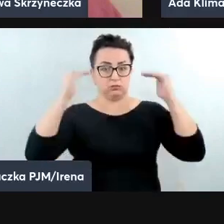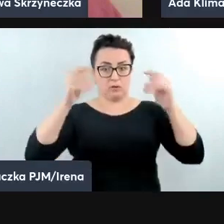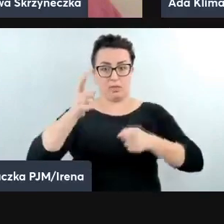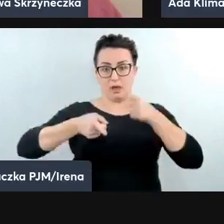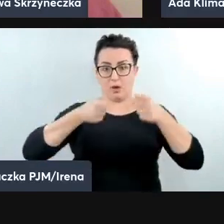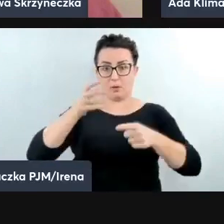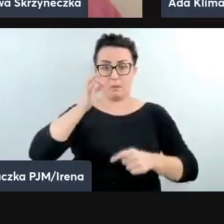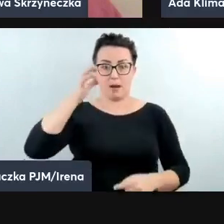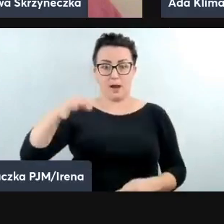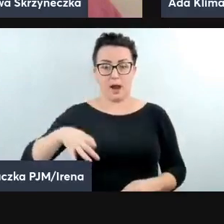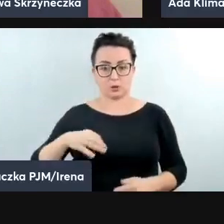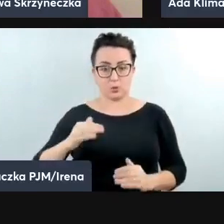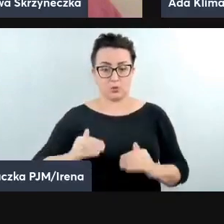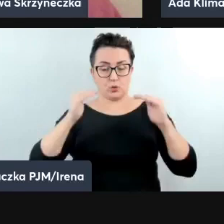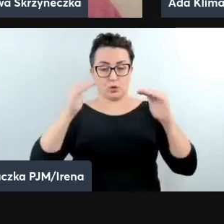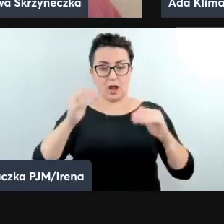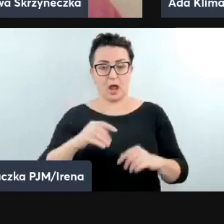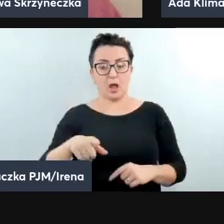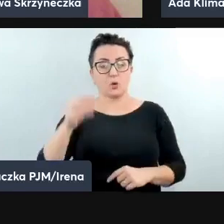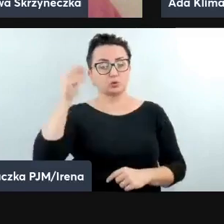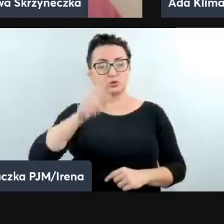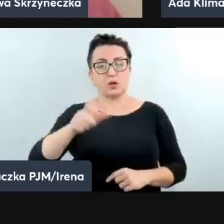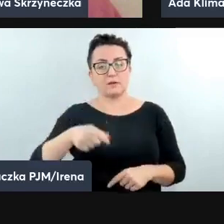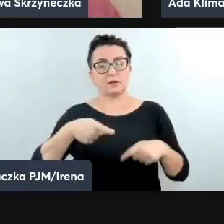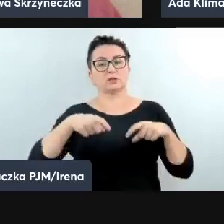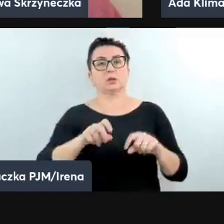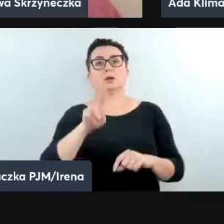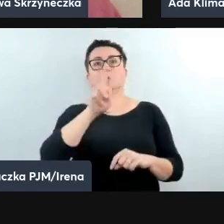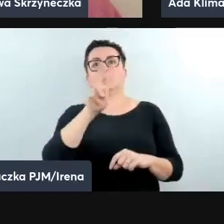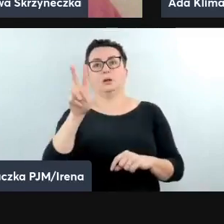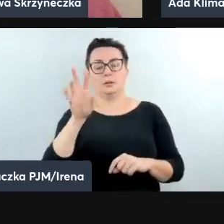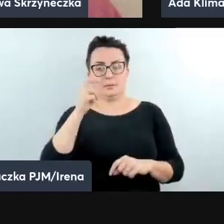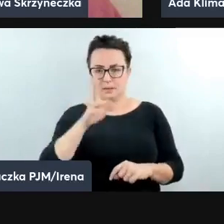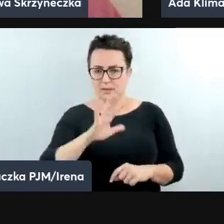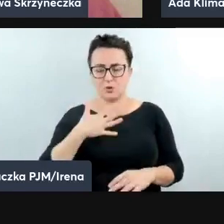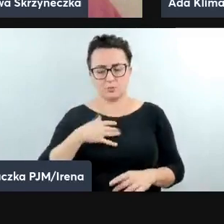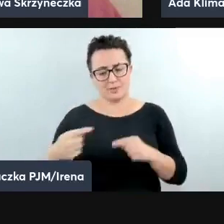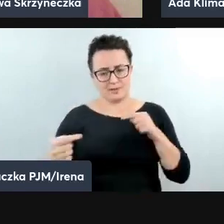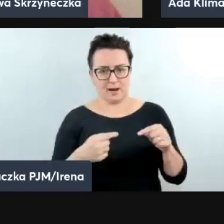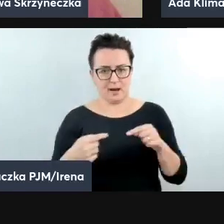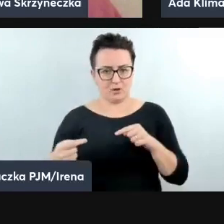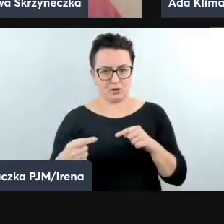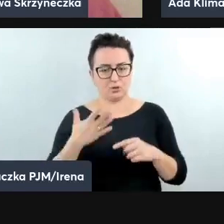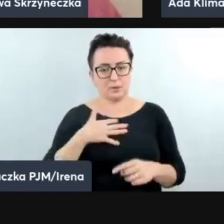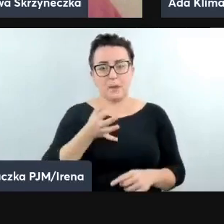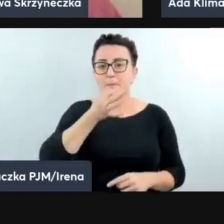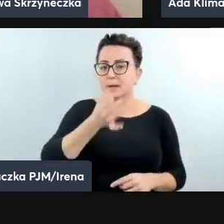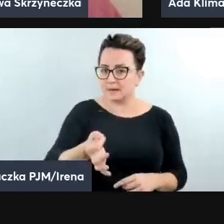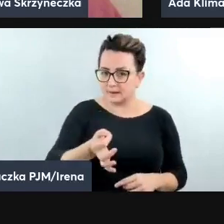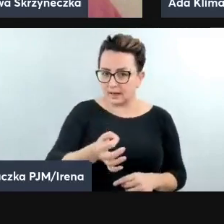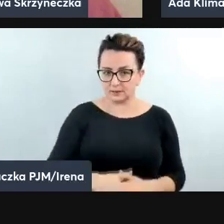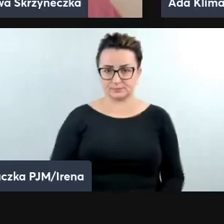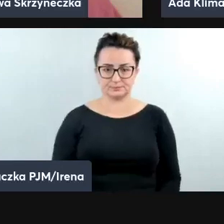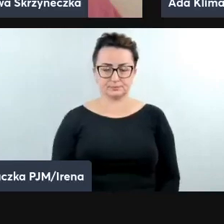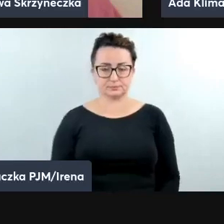patrzą na nią. I lubię prowadzić dialog, lubię się pytać. Uczę się dużo też ja prowadząc i